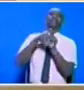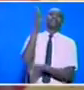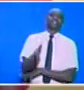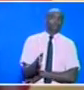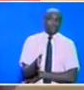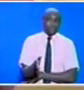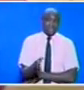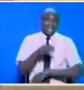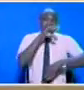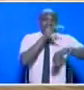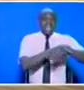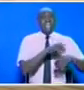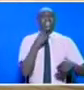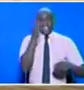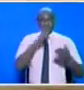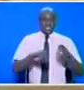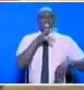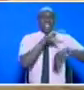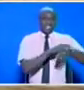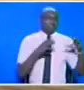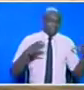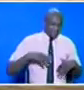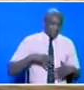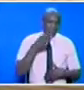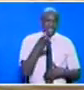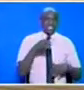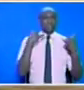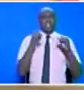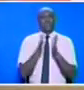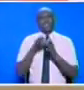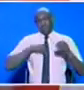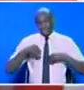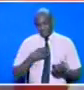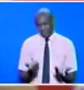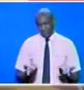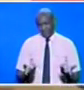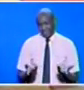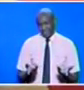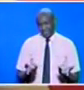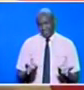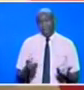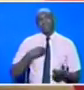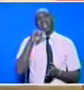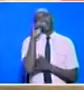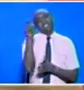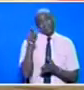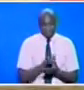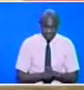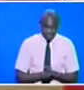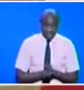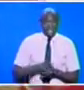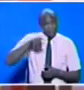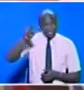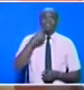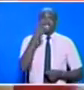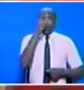NASA, ati wanacheza na wana wafisadi. Nimewauliza wataji hata